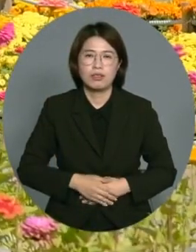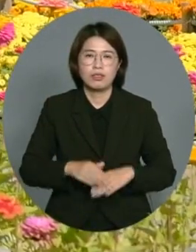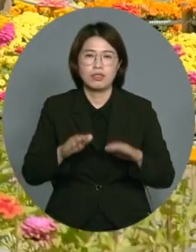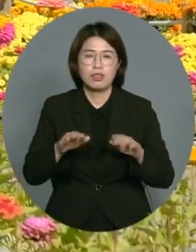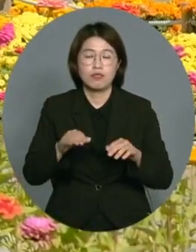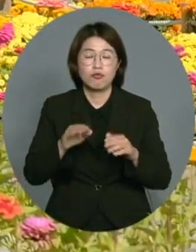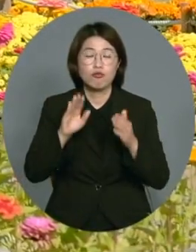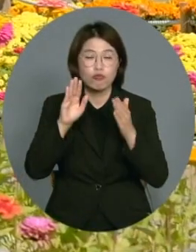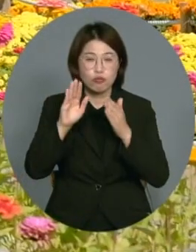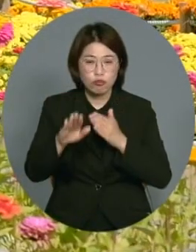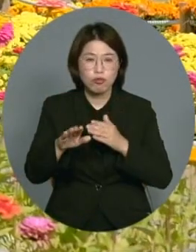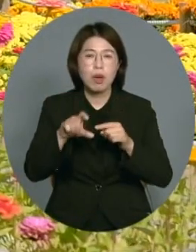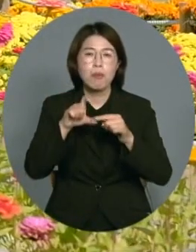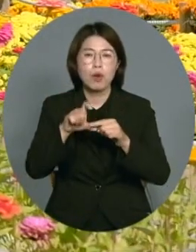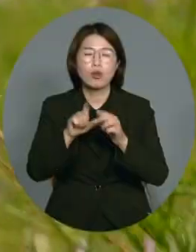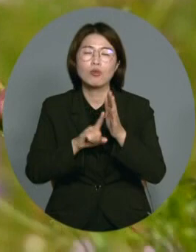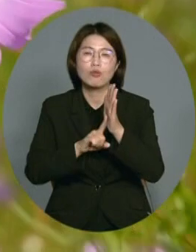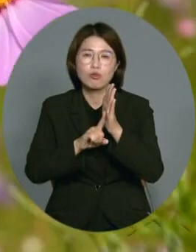기온을 회복하겠습니다.